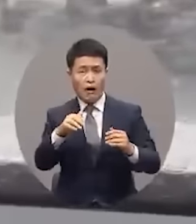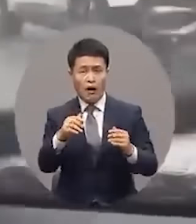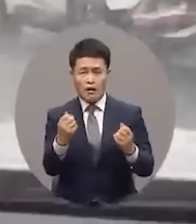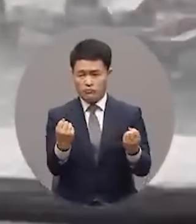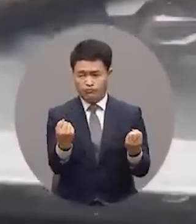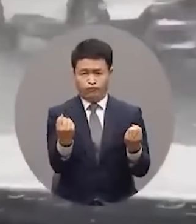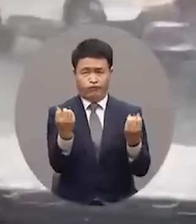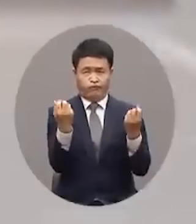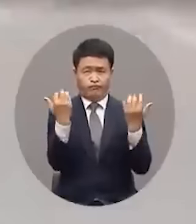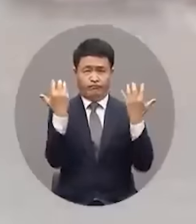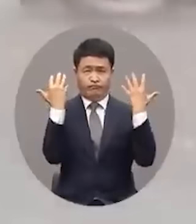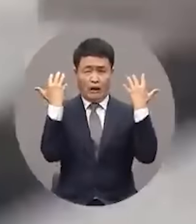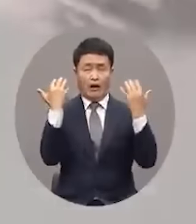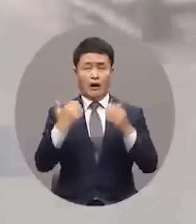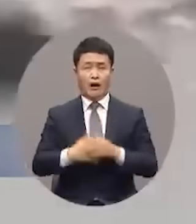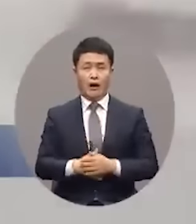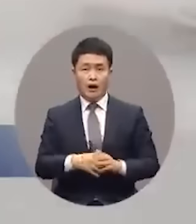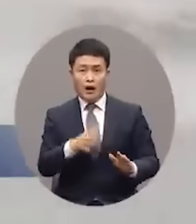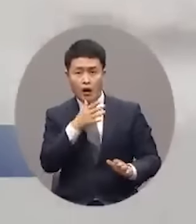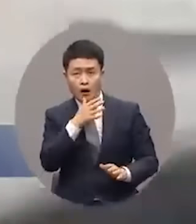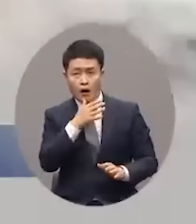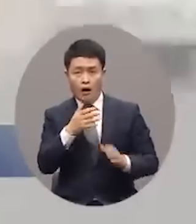물보라가 튀어오릅니다.